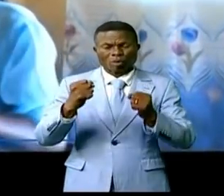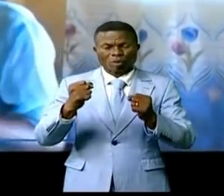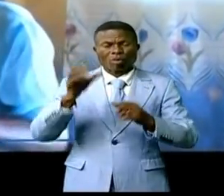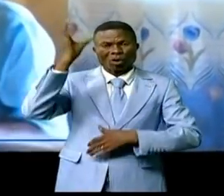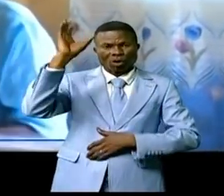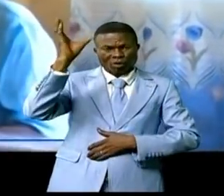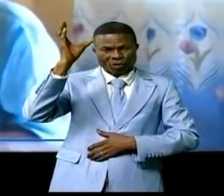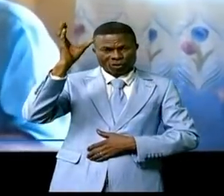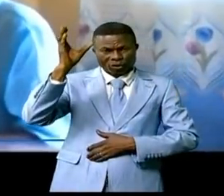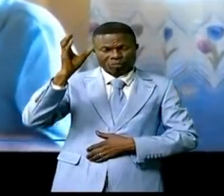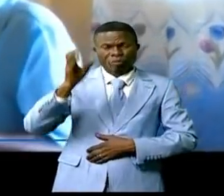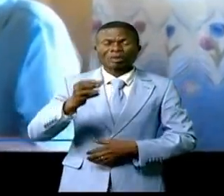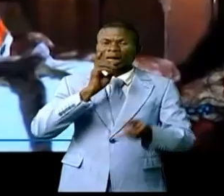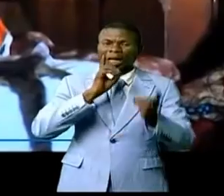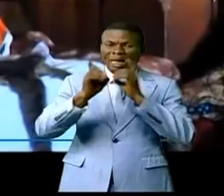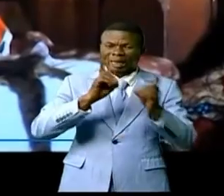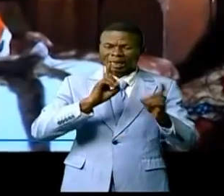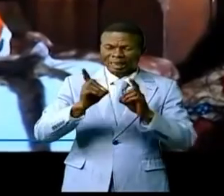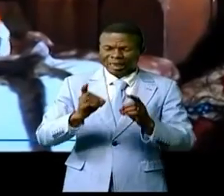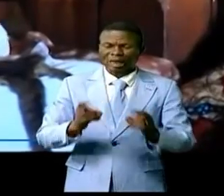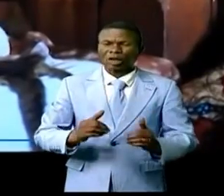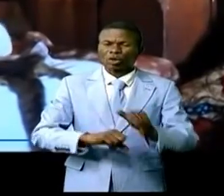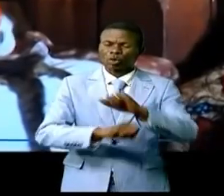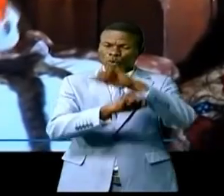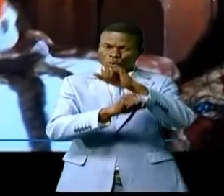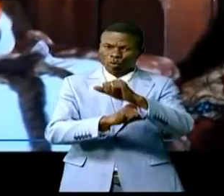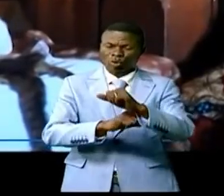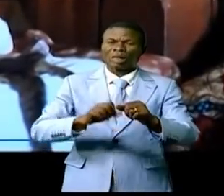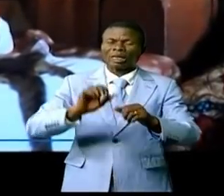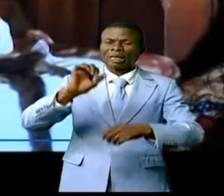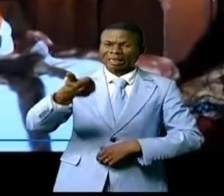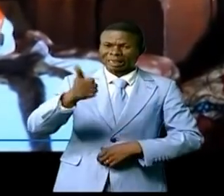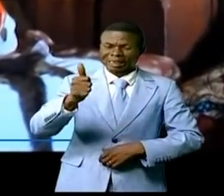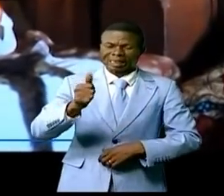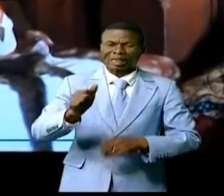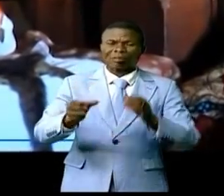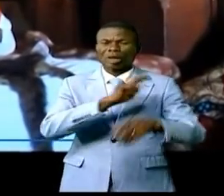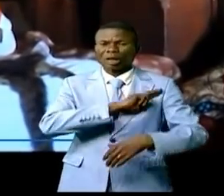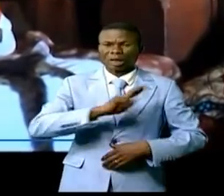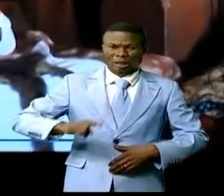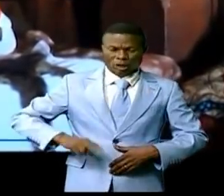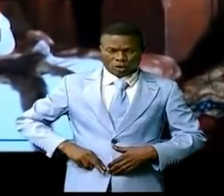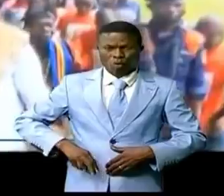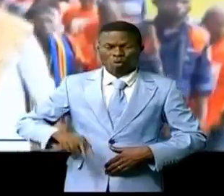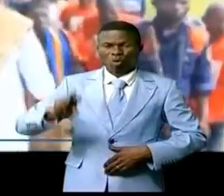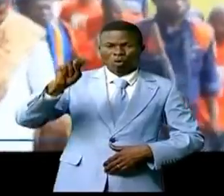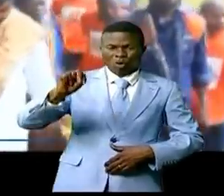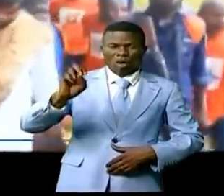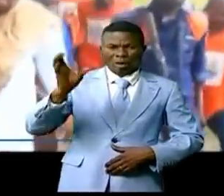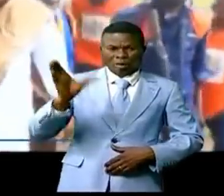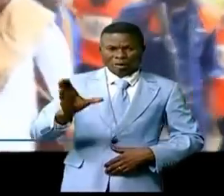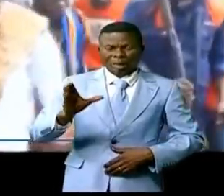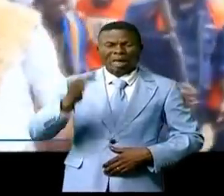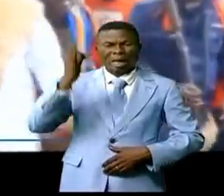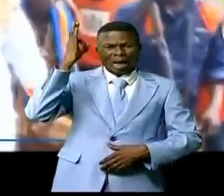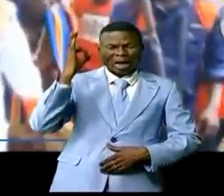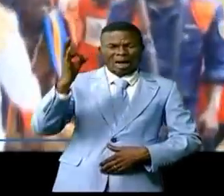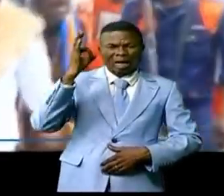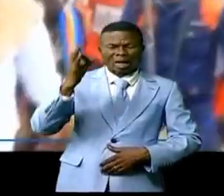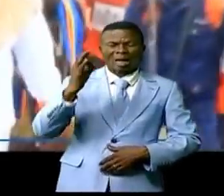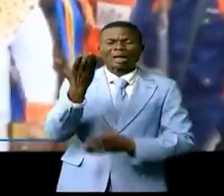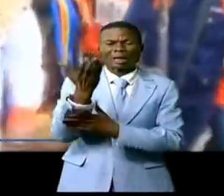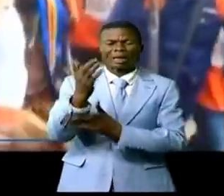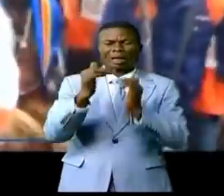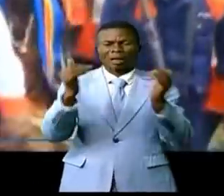coutumier, prônant les dialogues. En fait, si aussi, le deuxième roi, Mini Congo, Fabrice Izombi Kavabioko, appréciait la paix